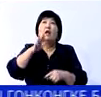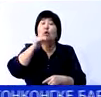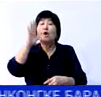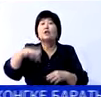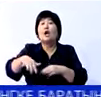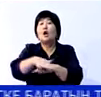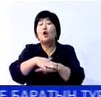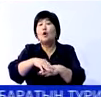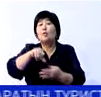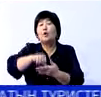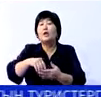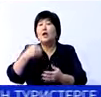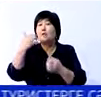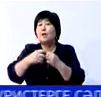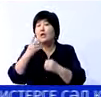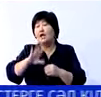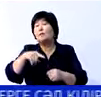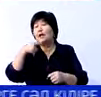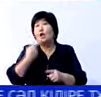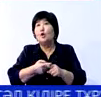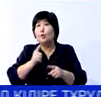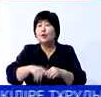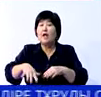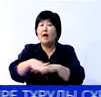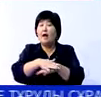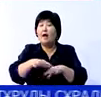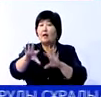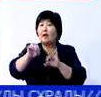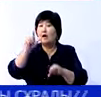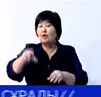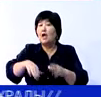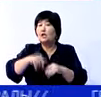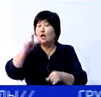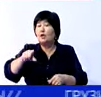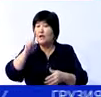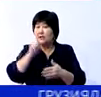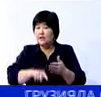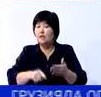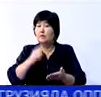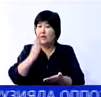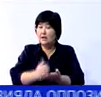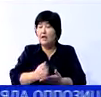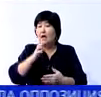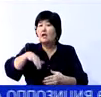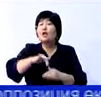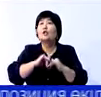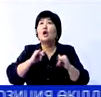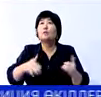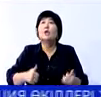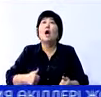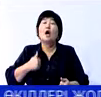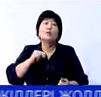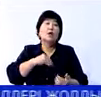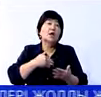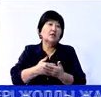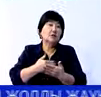Бұқара базынасына бейжай қарамайтынын жеткізді. Өйткені халық қалаулысы үшін сайлаушының сенімі дөсінен шығып, ел даму жолында абыройлы